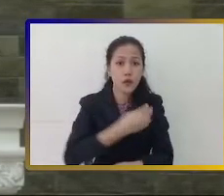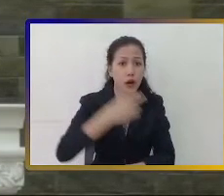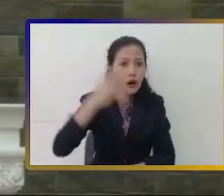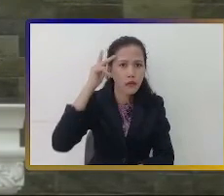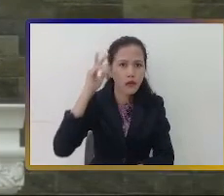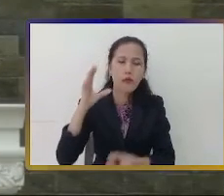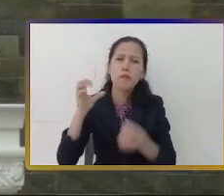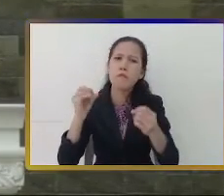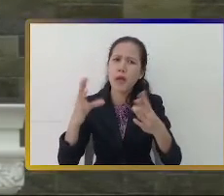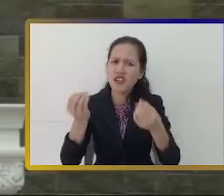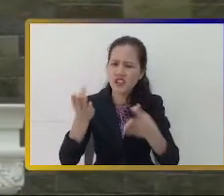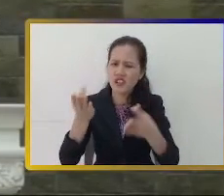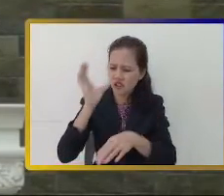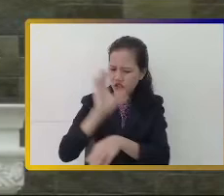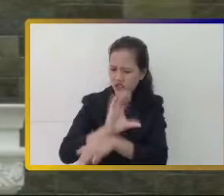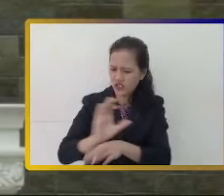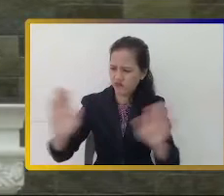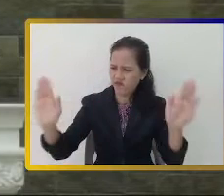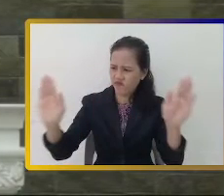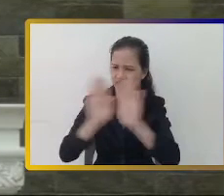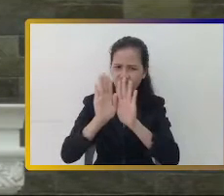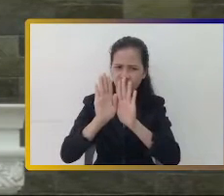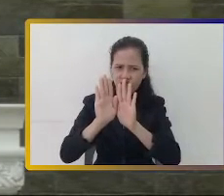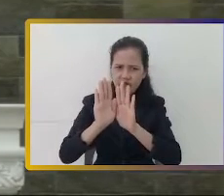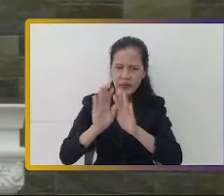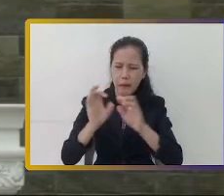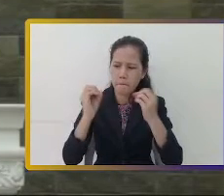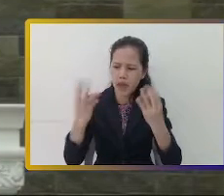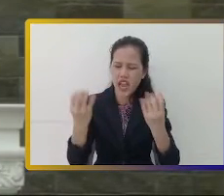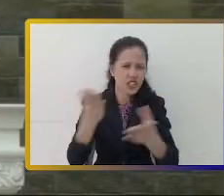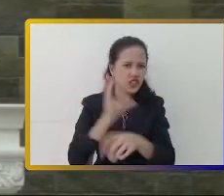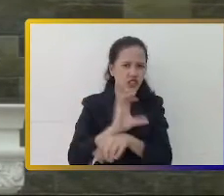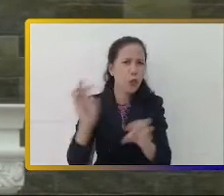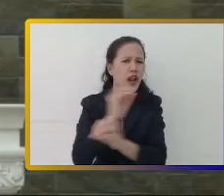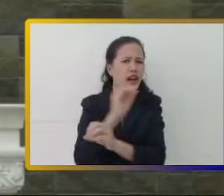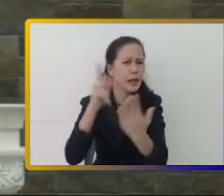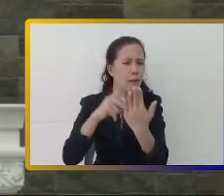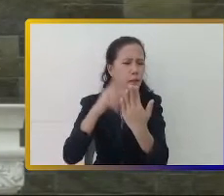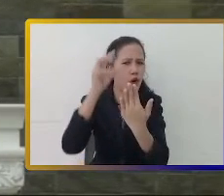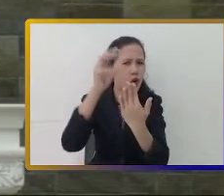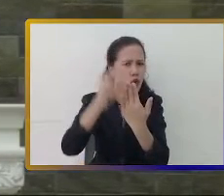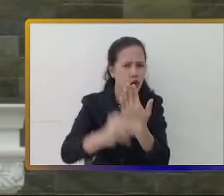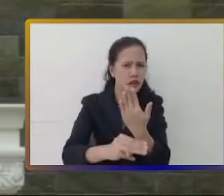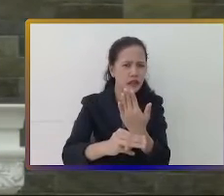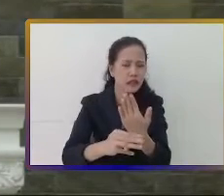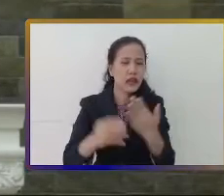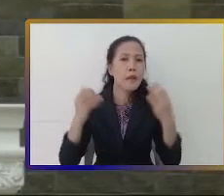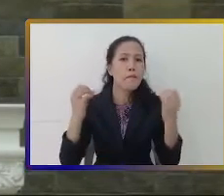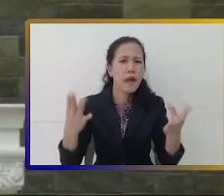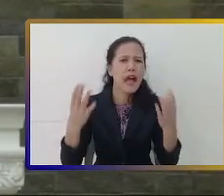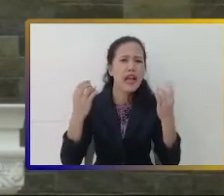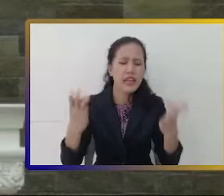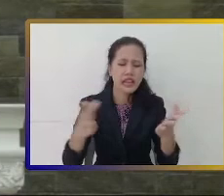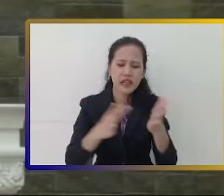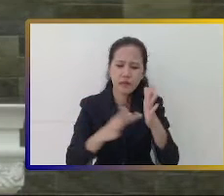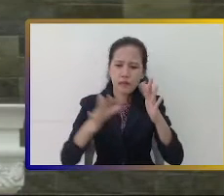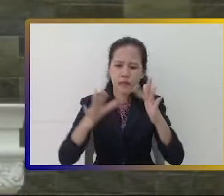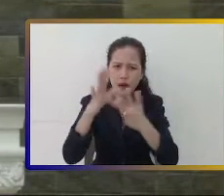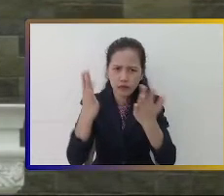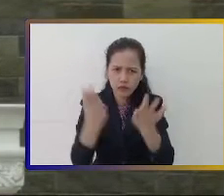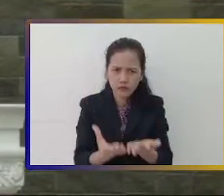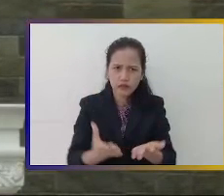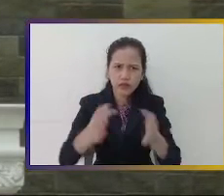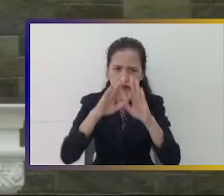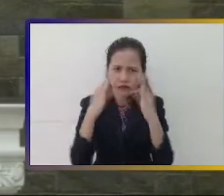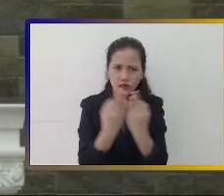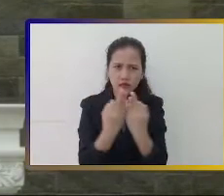nagsara. Maraming simbahan na nawalan ng programa. Kaya sabi ko sa inyo, kapatid, maraming biblical families that were